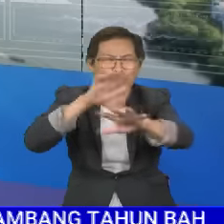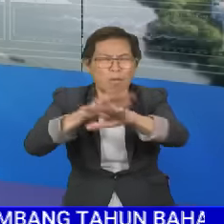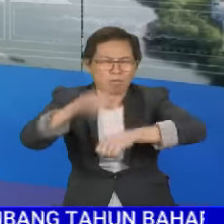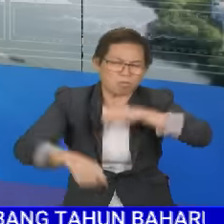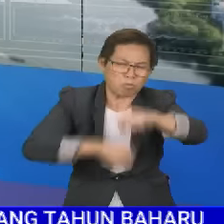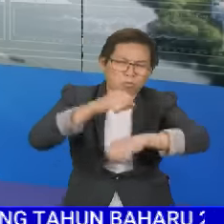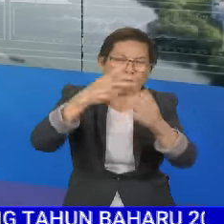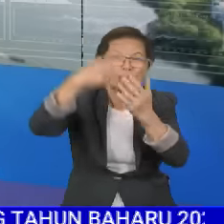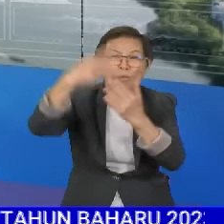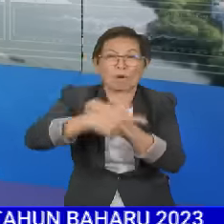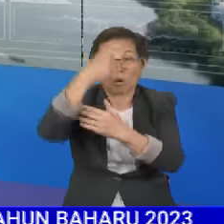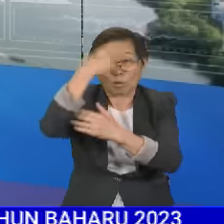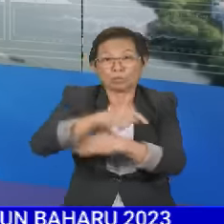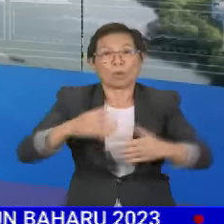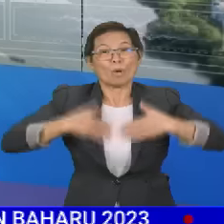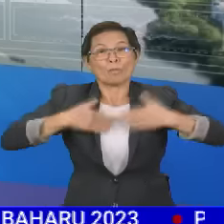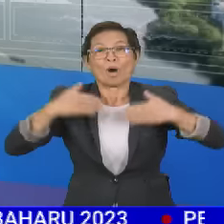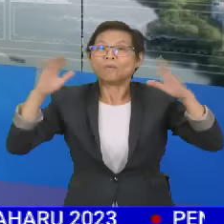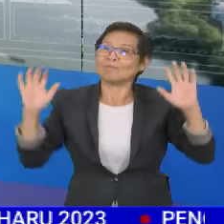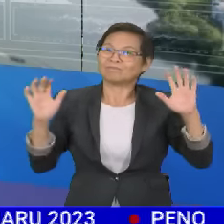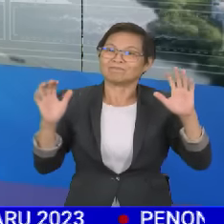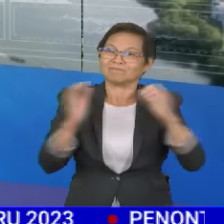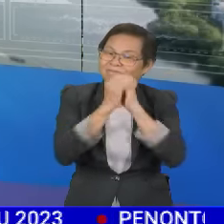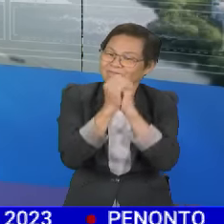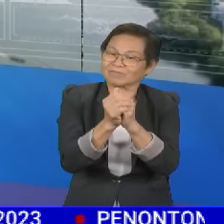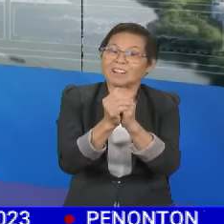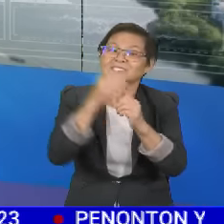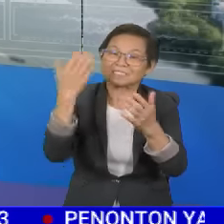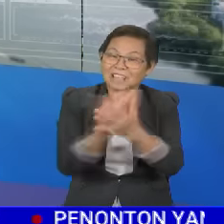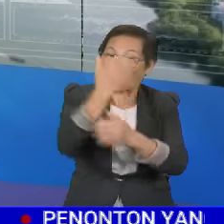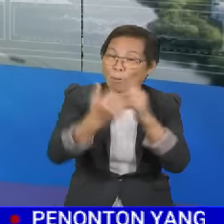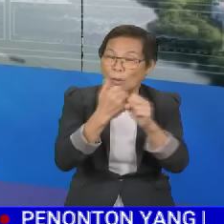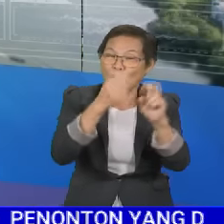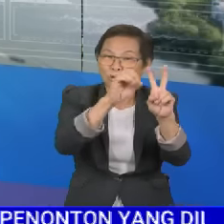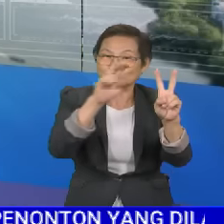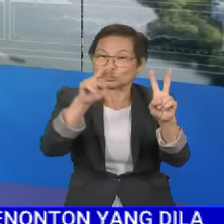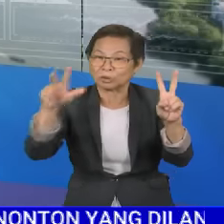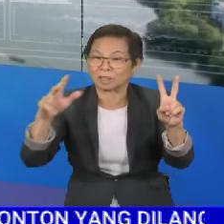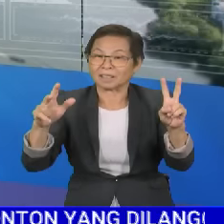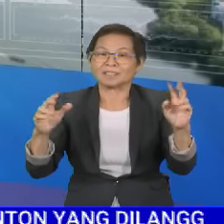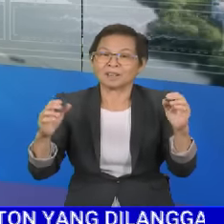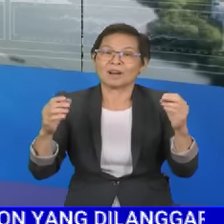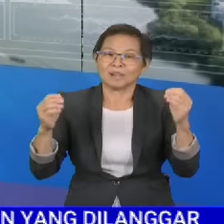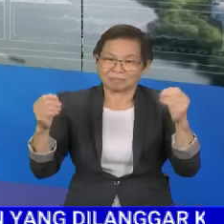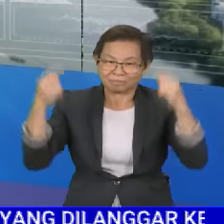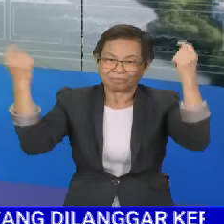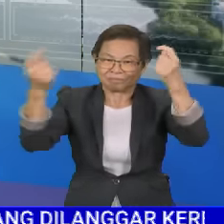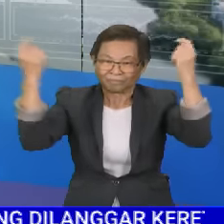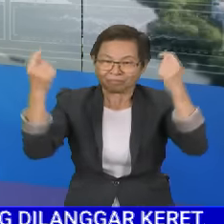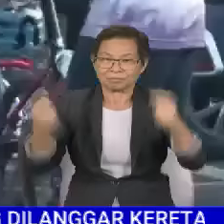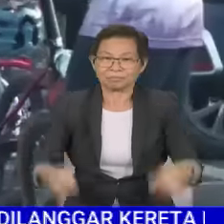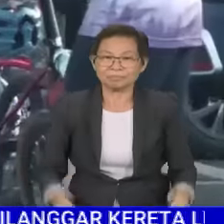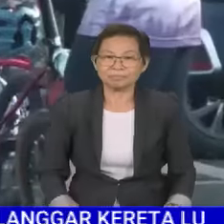sebagai inisiatif memeriahkan sambutan tahun baru 2023 yang dianjurkan gelap Sabah voldy